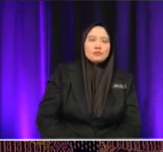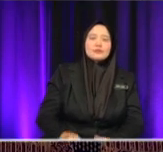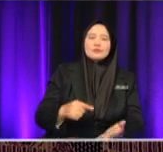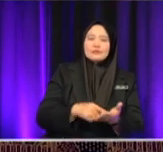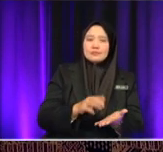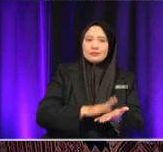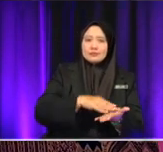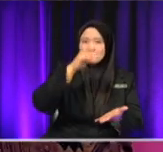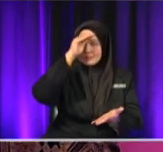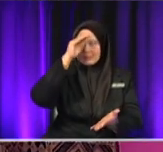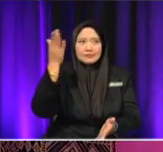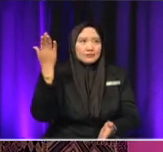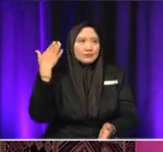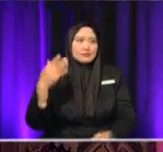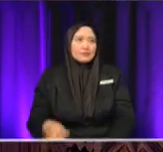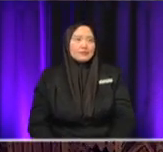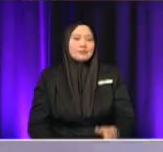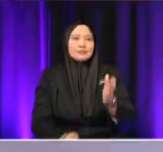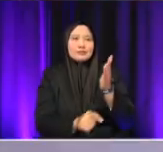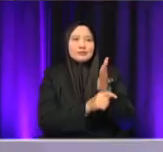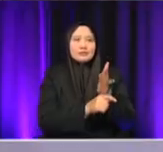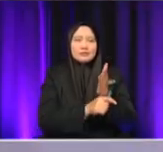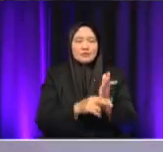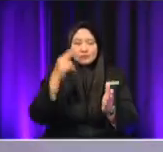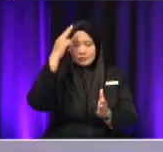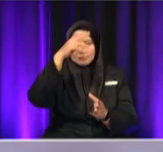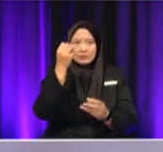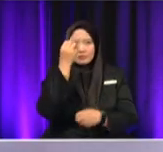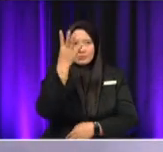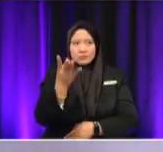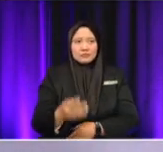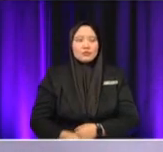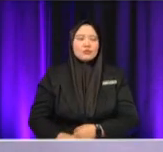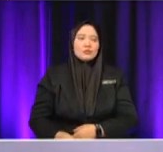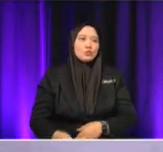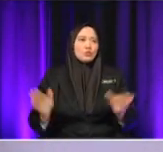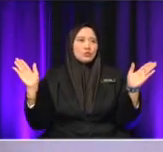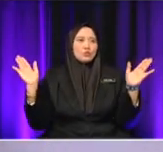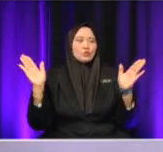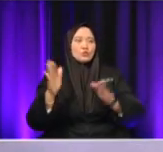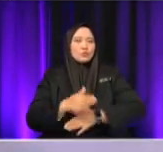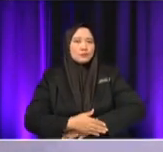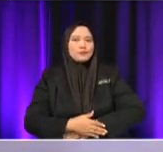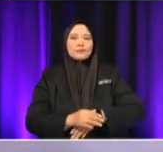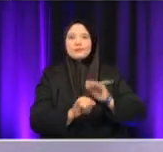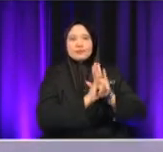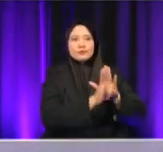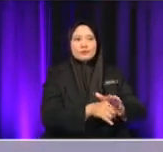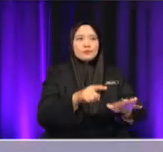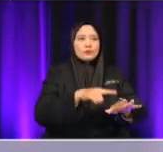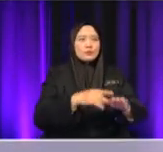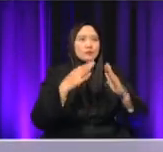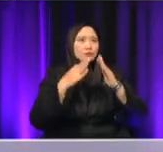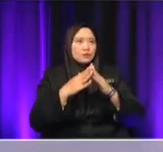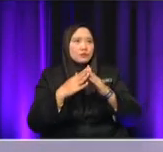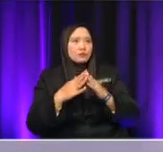tadi salah satu dari salat berjamaah di rumah jadi waktu itulah kita dapat